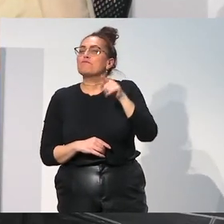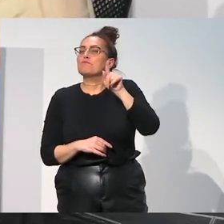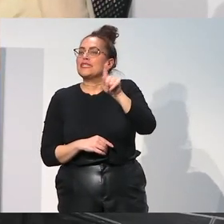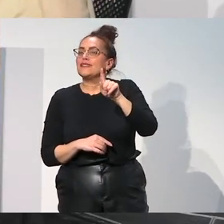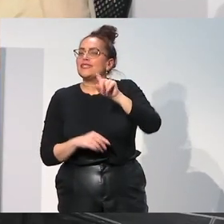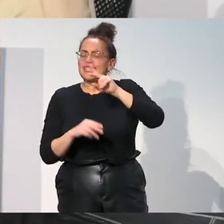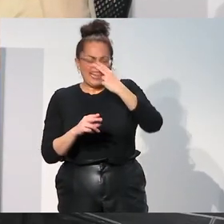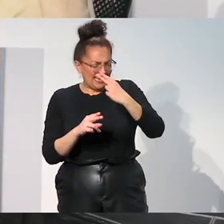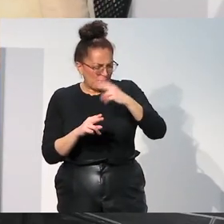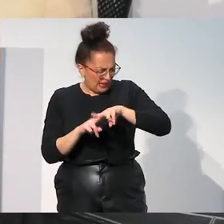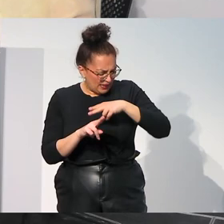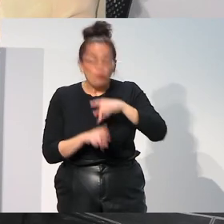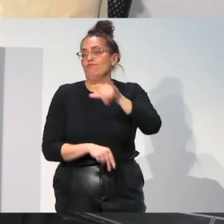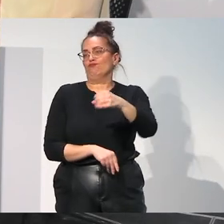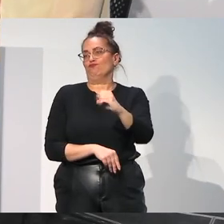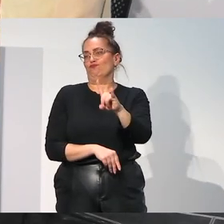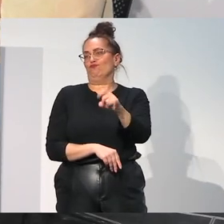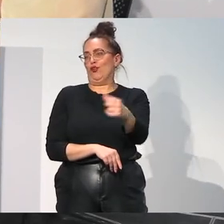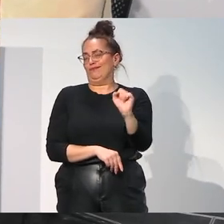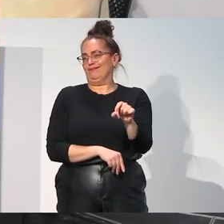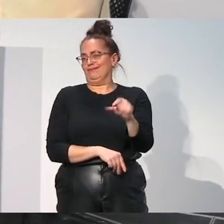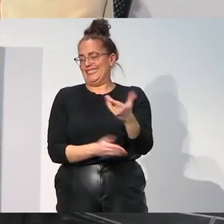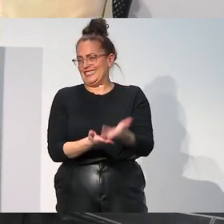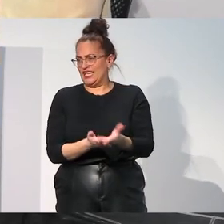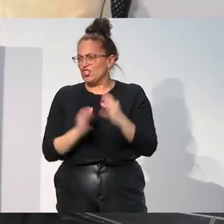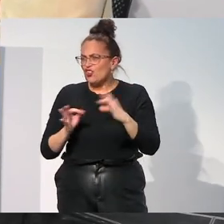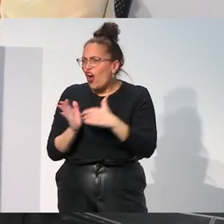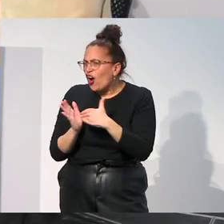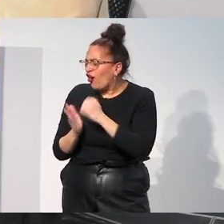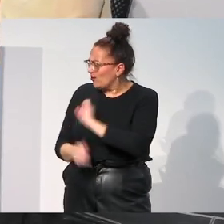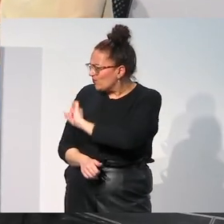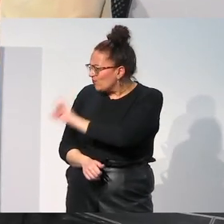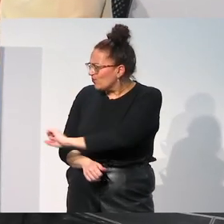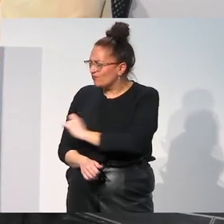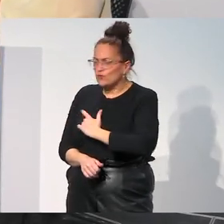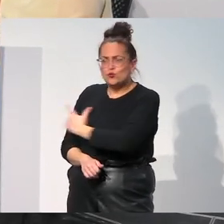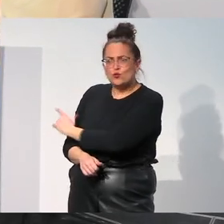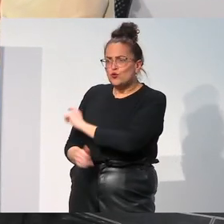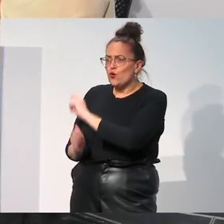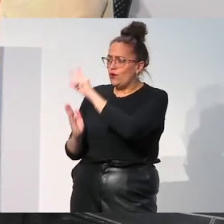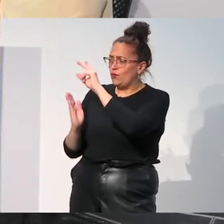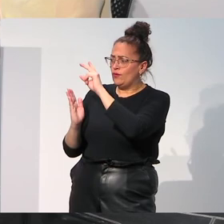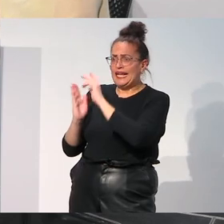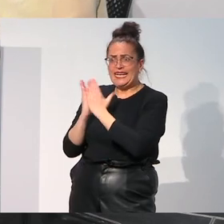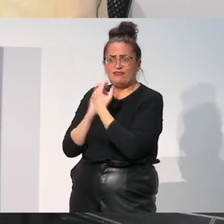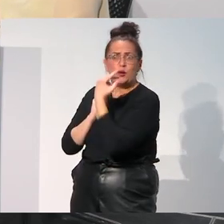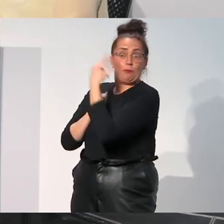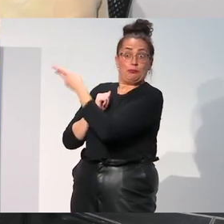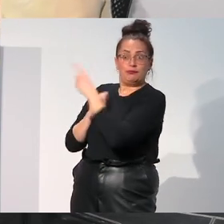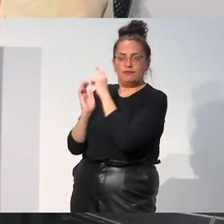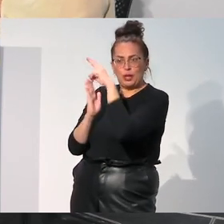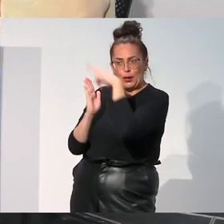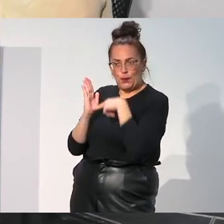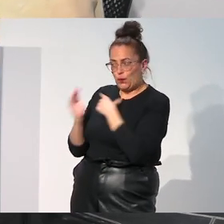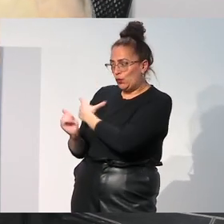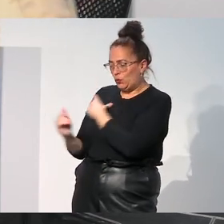effectivement. Restons avec vous, Dominique Guillot, parce qu'il y a autre chose qui nous a tous les deux fascinés dans le livre de Sybille Grimbert, qu'on a beaucoup aimé aussi